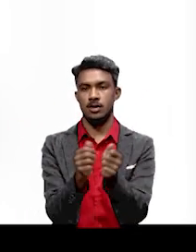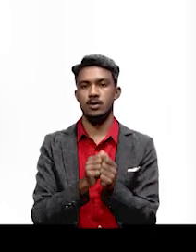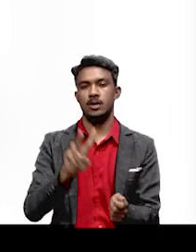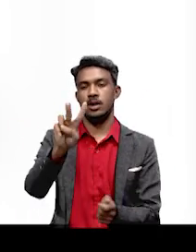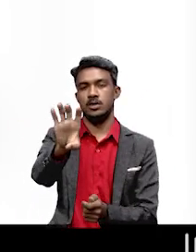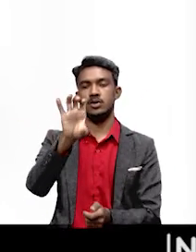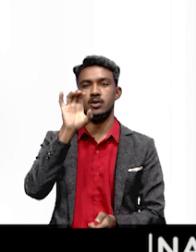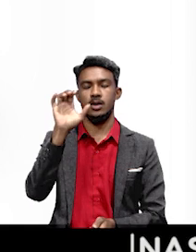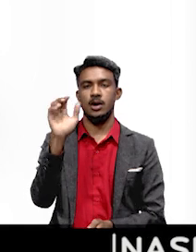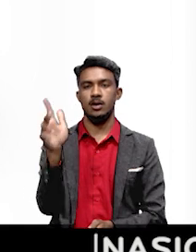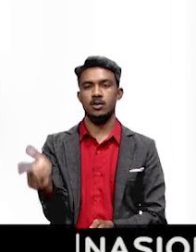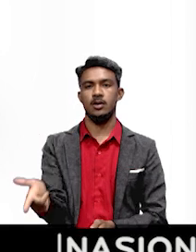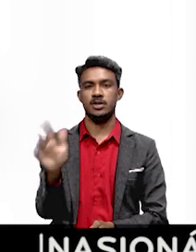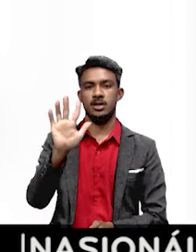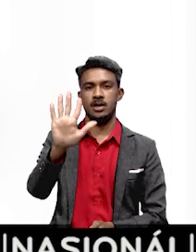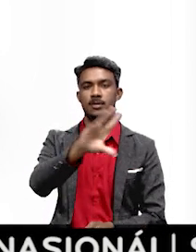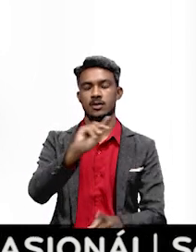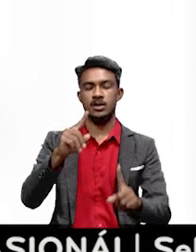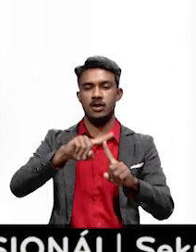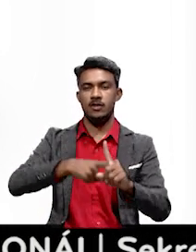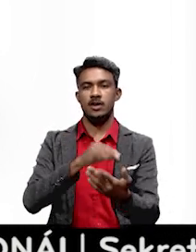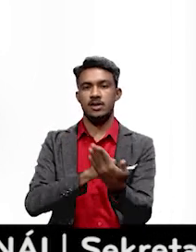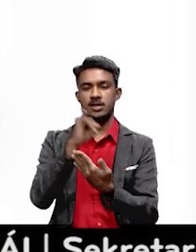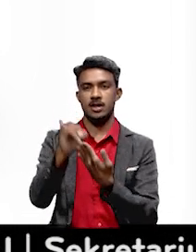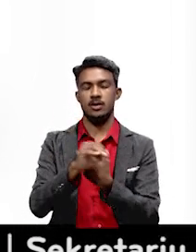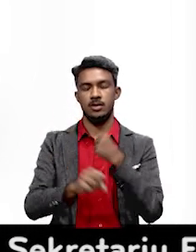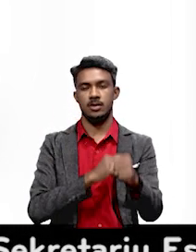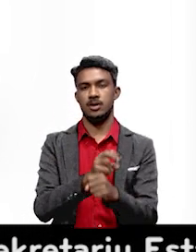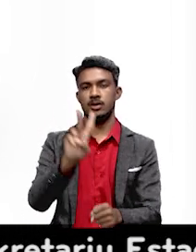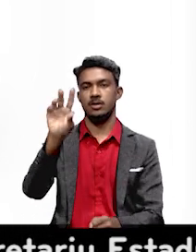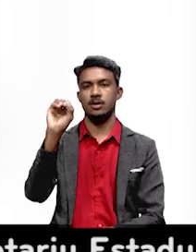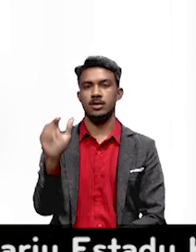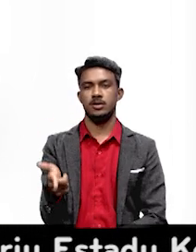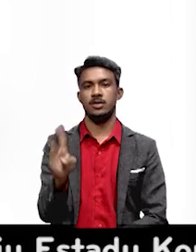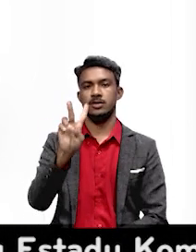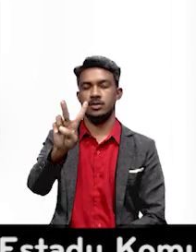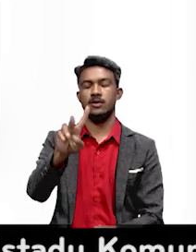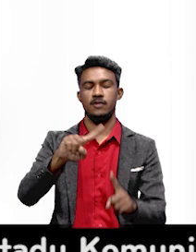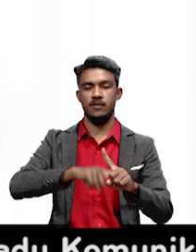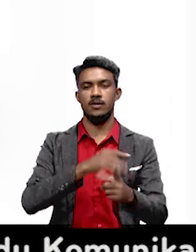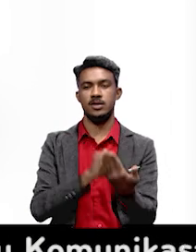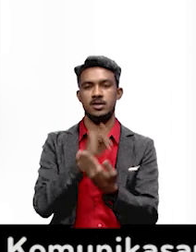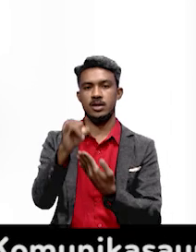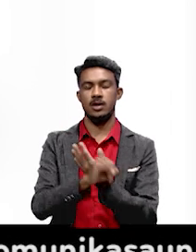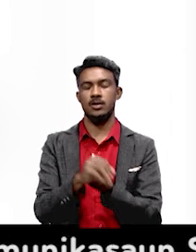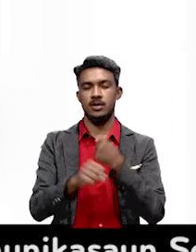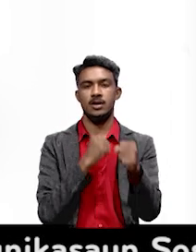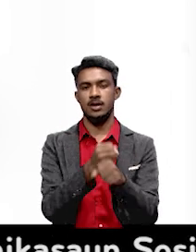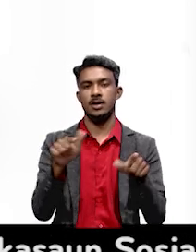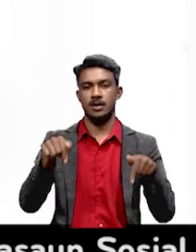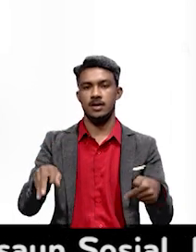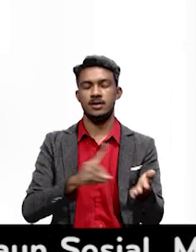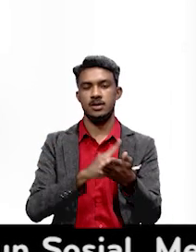resin lima, mai be ia fulan janeiru tinan rihunrua ronulu resin ida. Kompara ho fulan janeiru tinang ne, ia semana